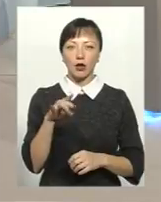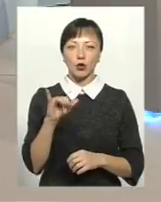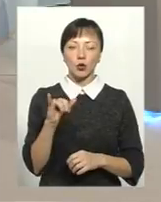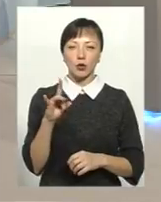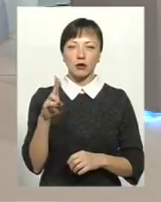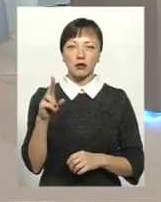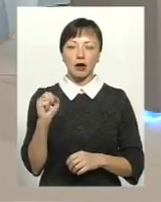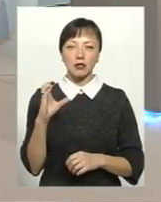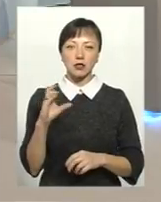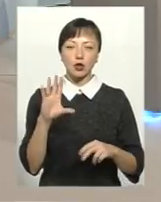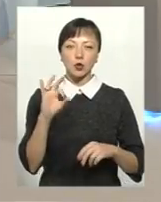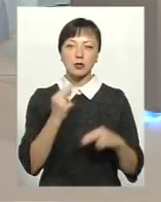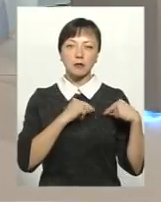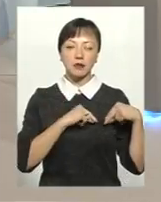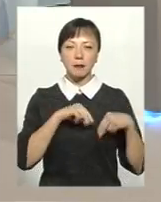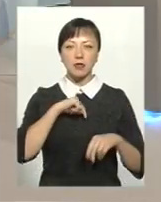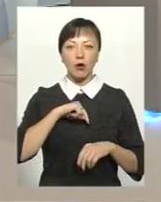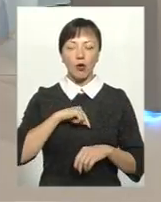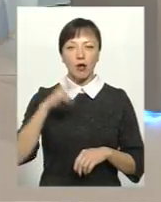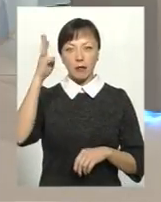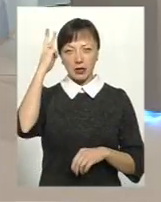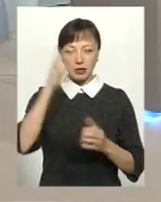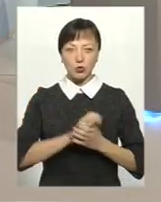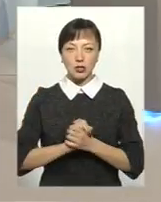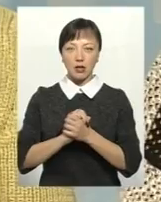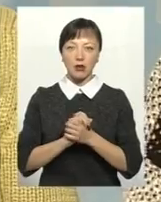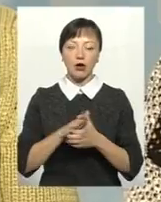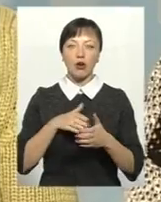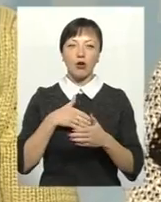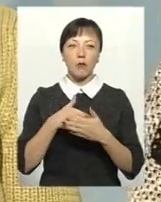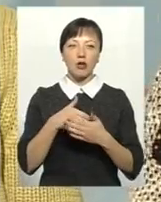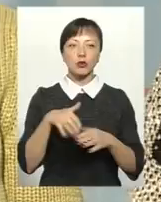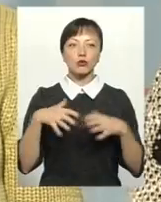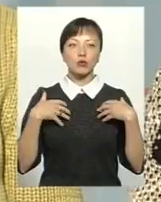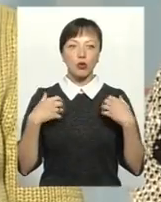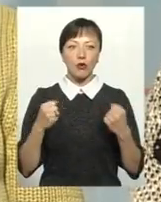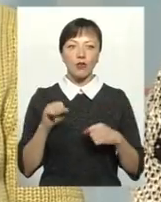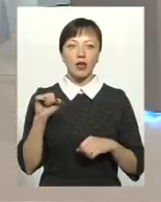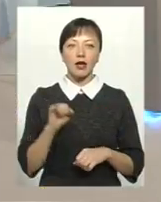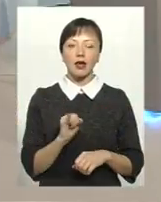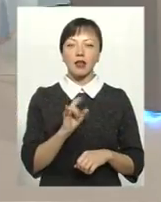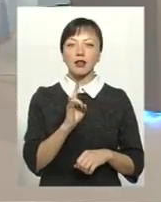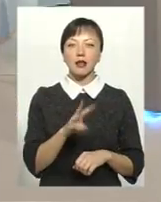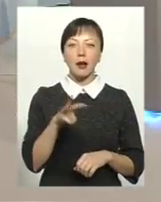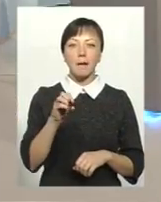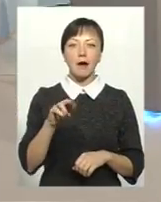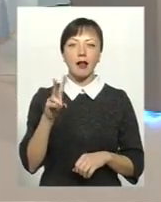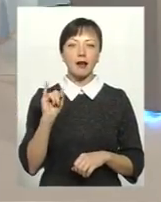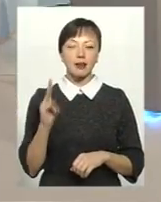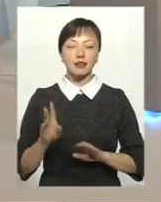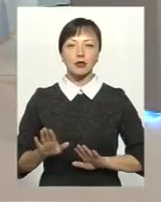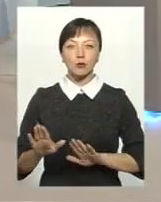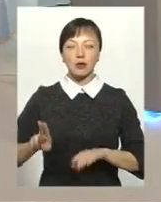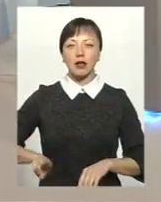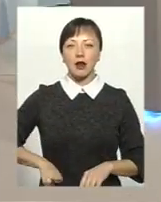– це соціальний працівник, психолог Хмельницької асоціації громадського здоров'я «Вікторія». Та пані Наталя Мельник – вона